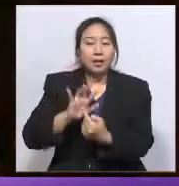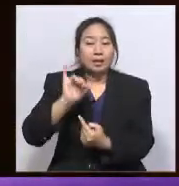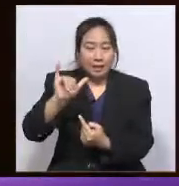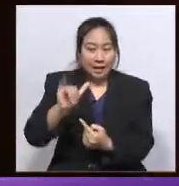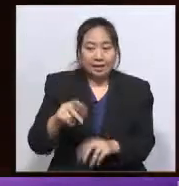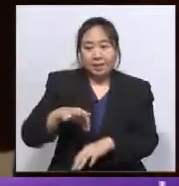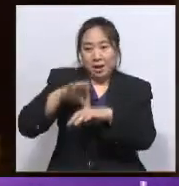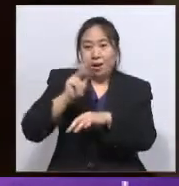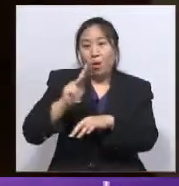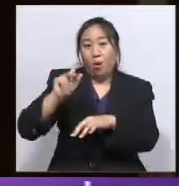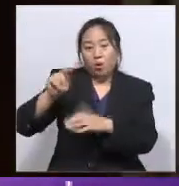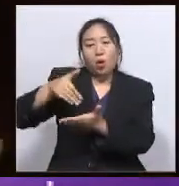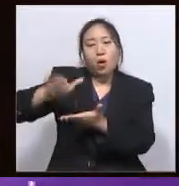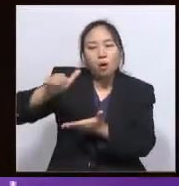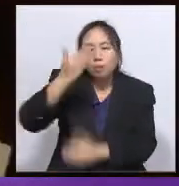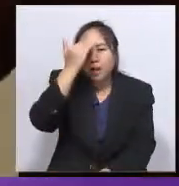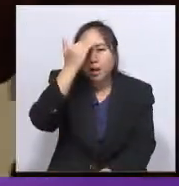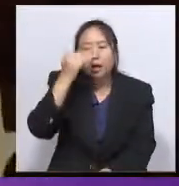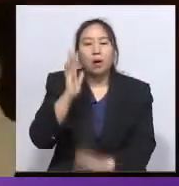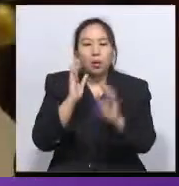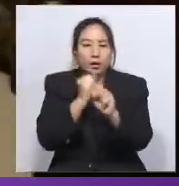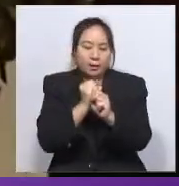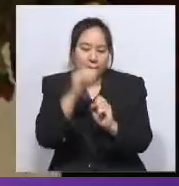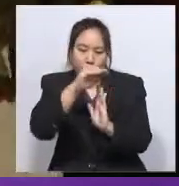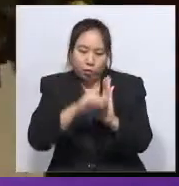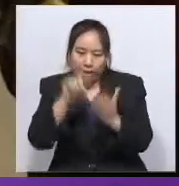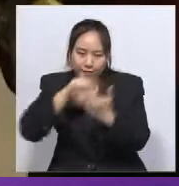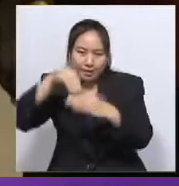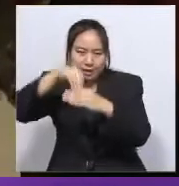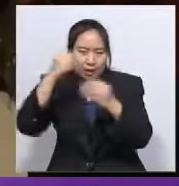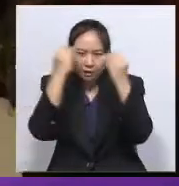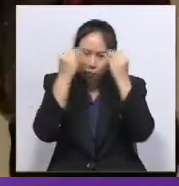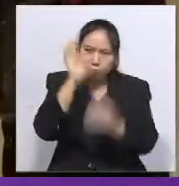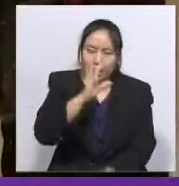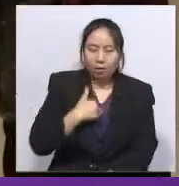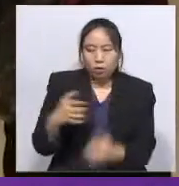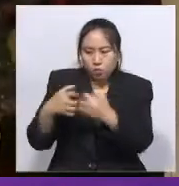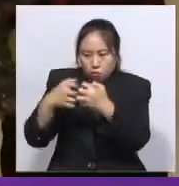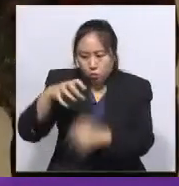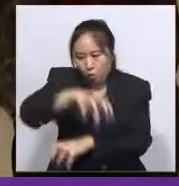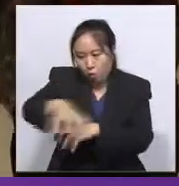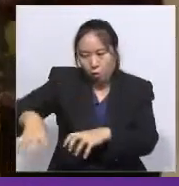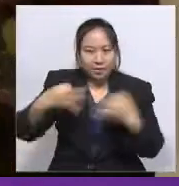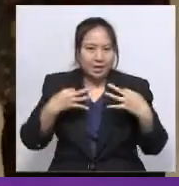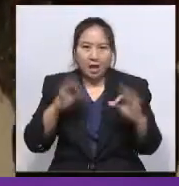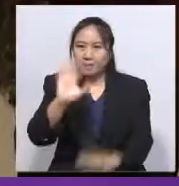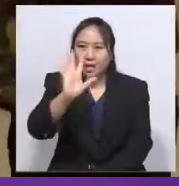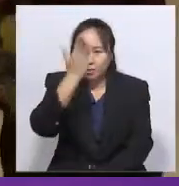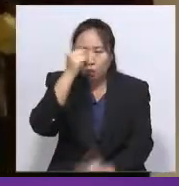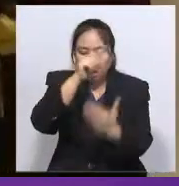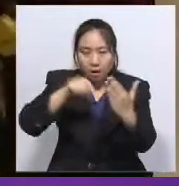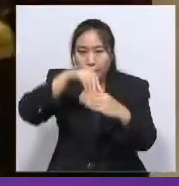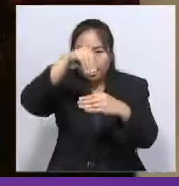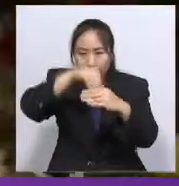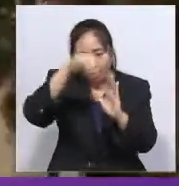ต.ก็เพื่อไม่ให้เกิดความสับสนวุ่นวายในกระบวนการเลือกตั้งยืนยันไม่ใช่การแทรกแซงองค์กรอิสระเพราะการเลือกตั้งมีรถแมพ